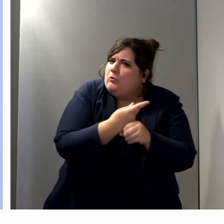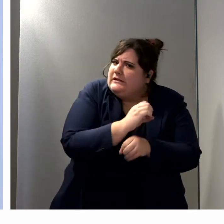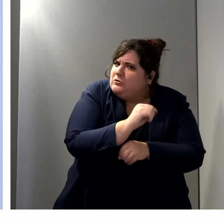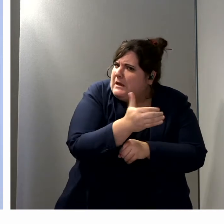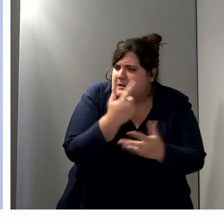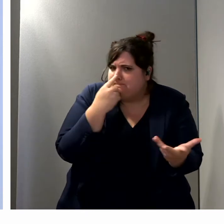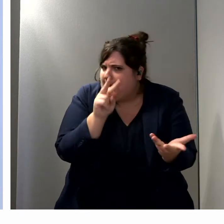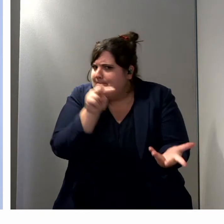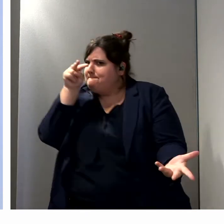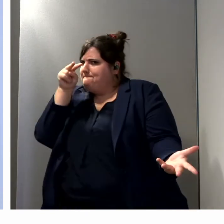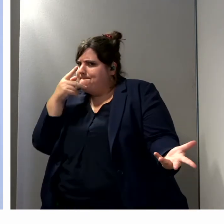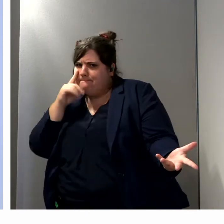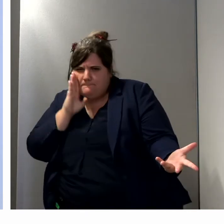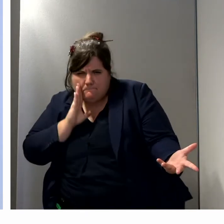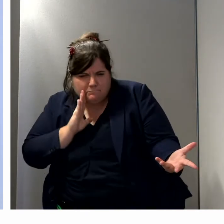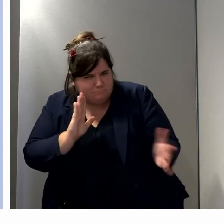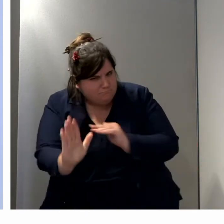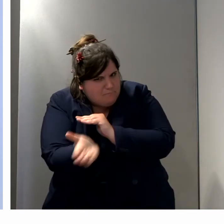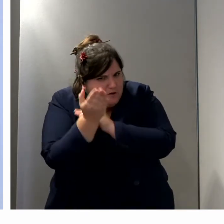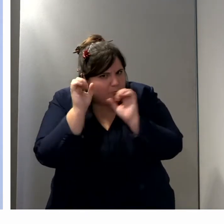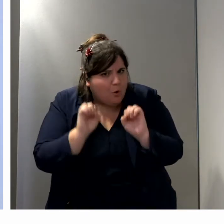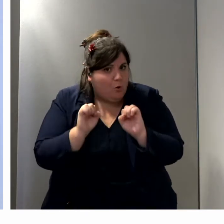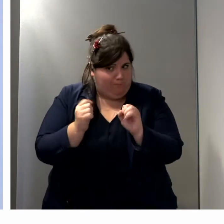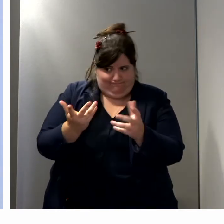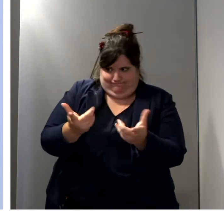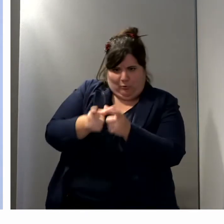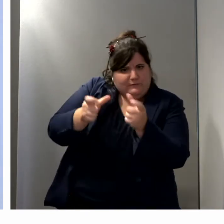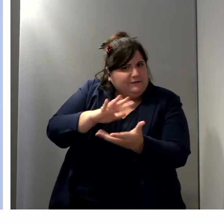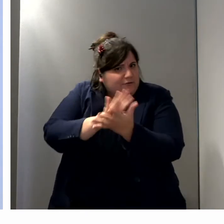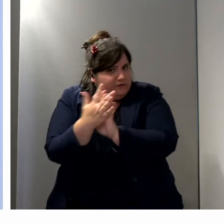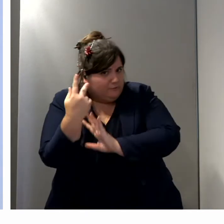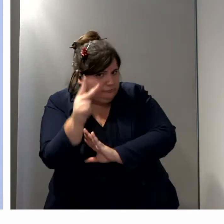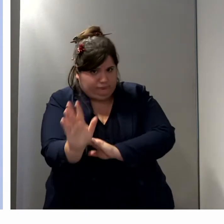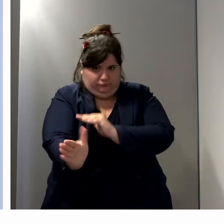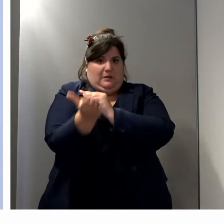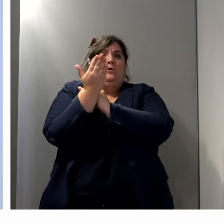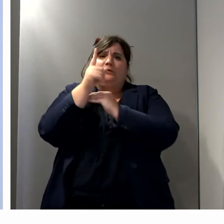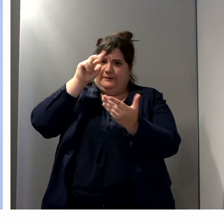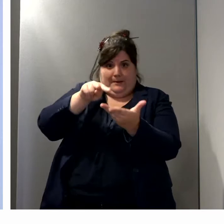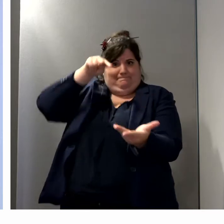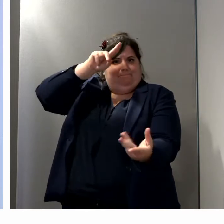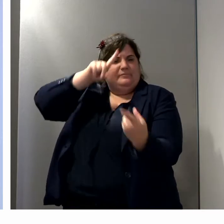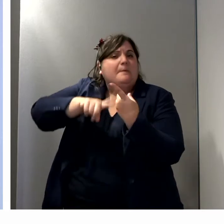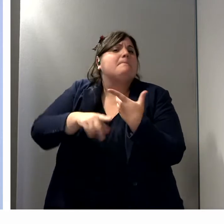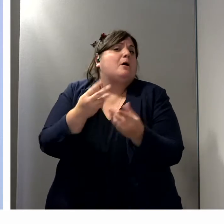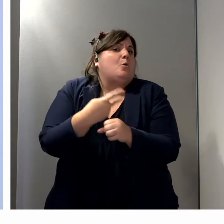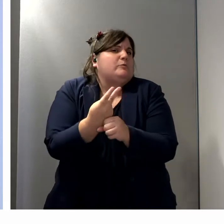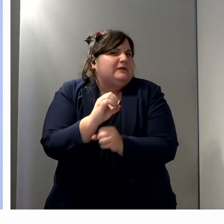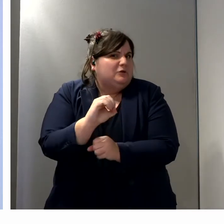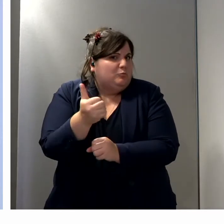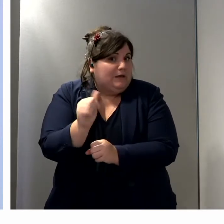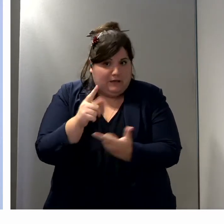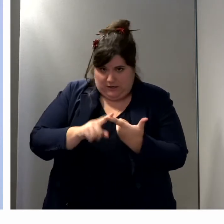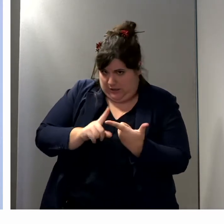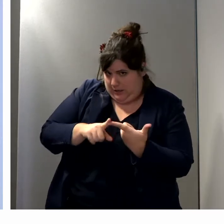d'abord nous présenter un peu votre structure sous cet angle donc des outils numériques et nous dire du coup à votre tour